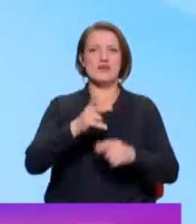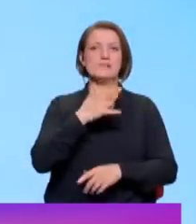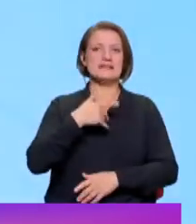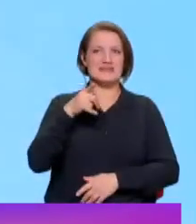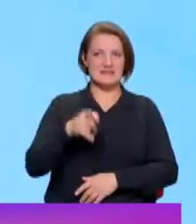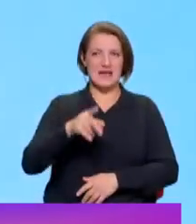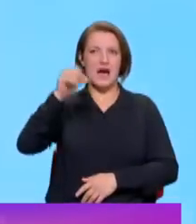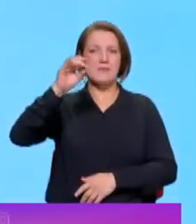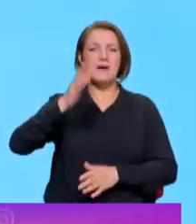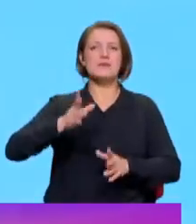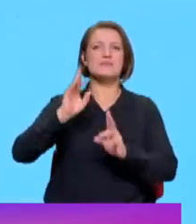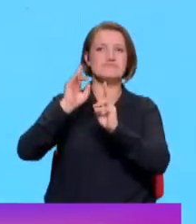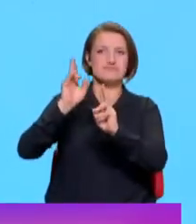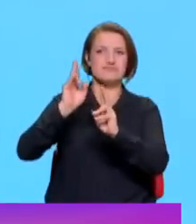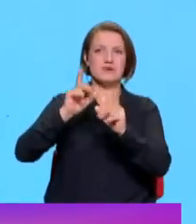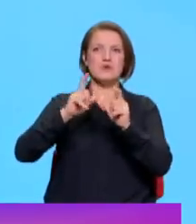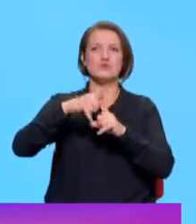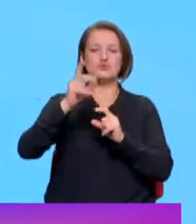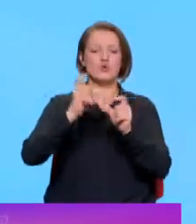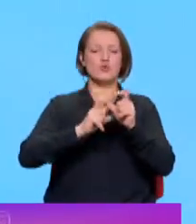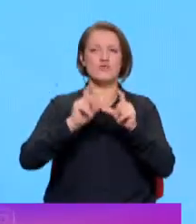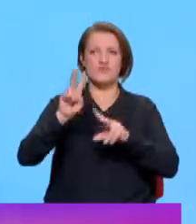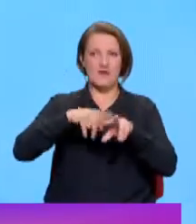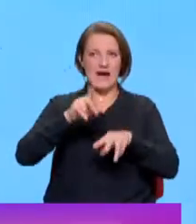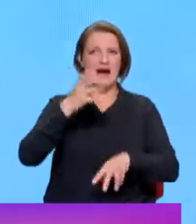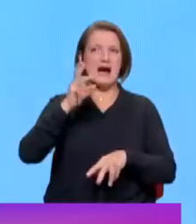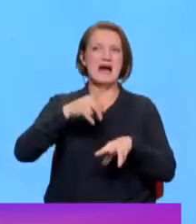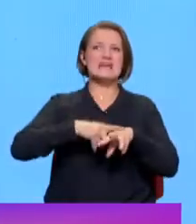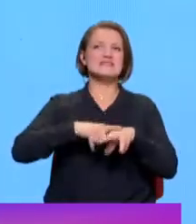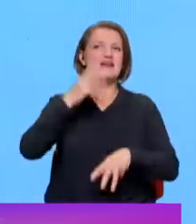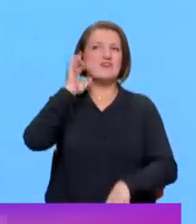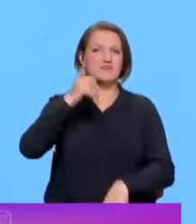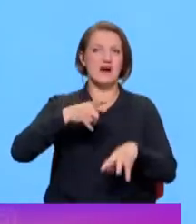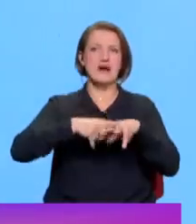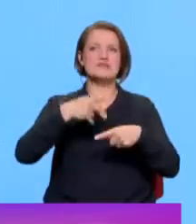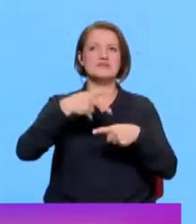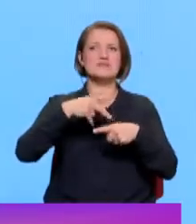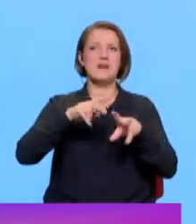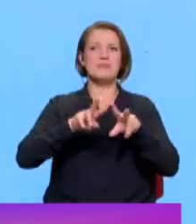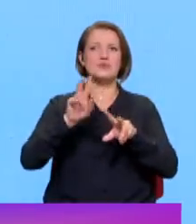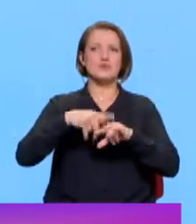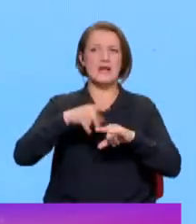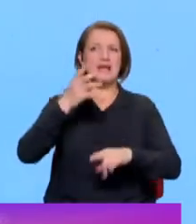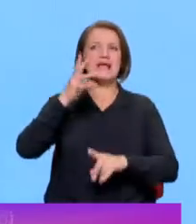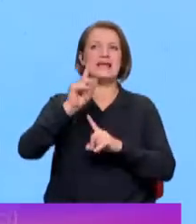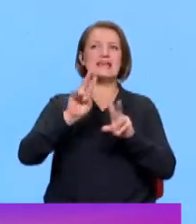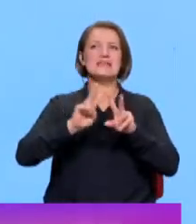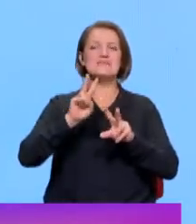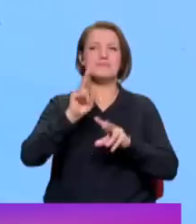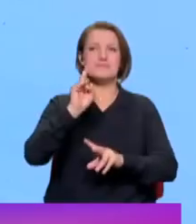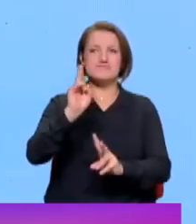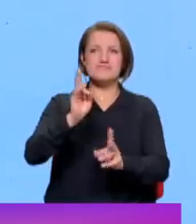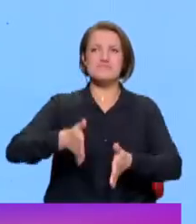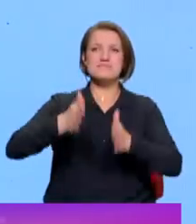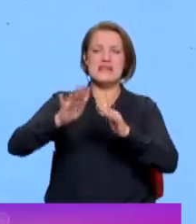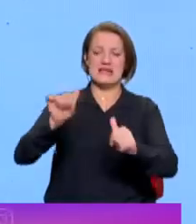Belediyesi AKP döneminde tügva Ensar Vakfı Aziz Mahmut Hüdai Vakfı ve ilim yayma vakfına verilen